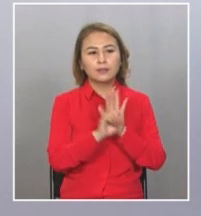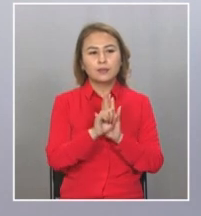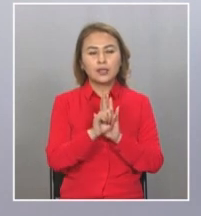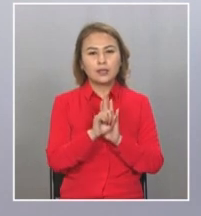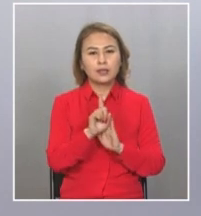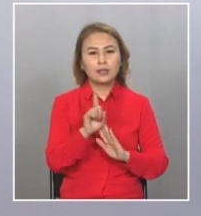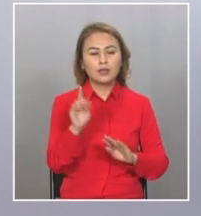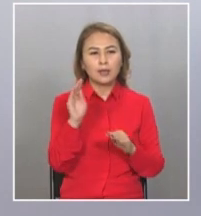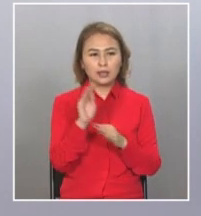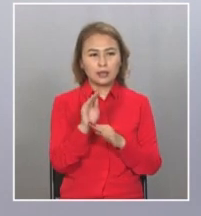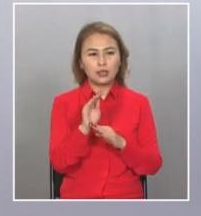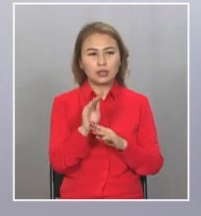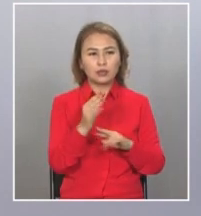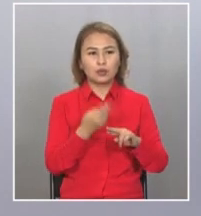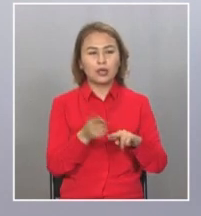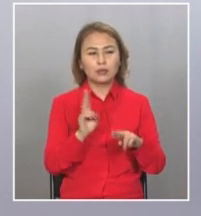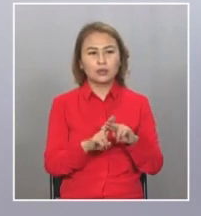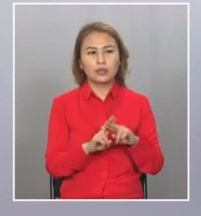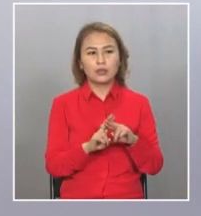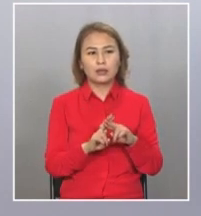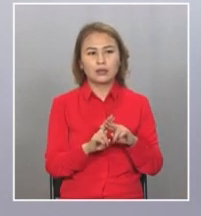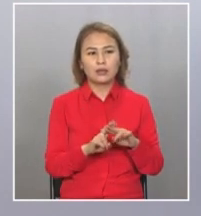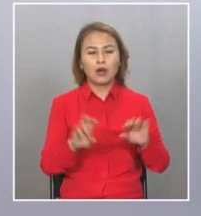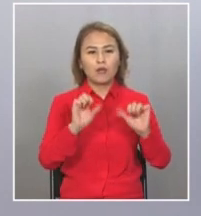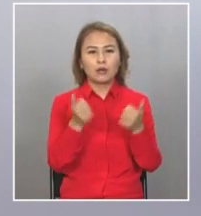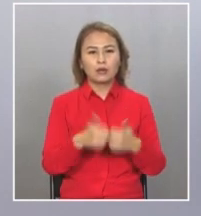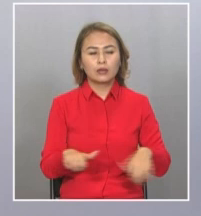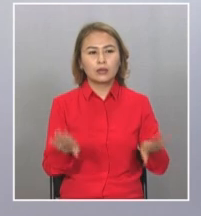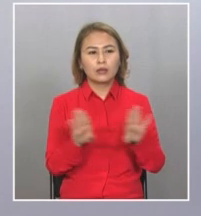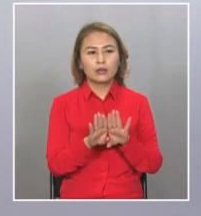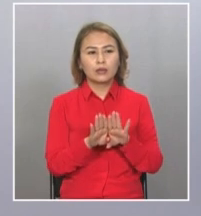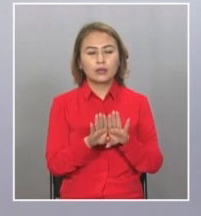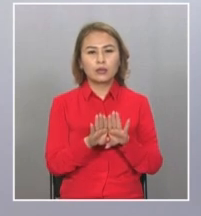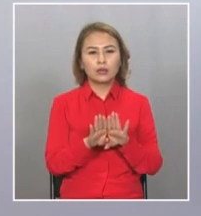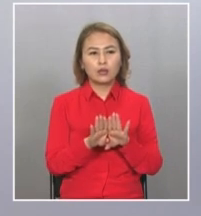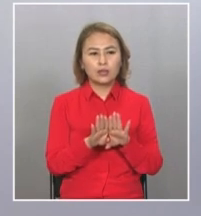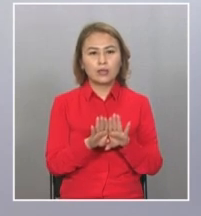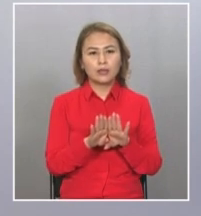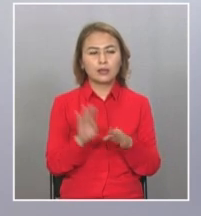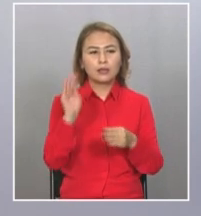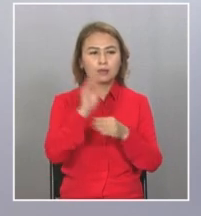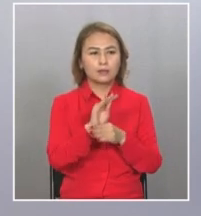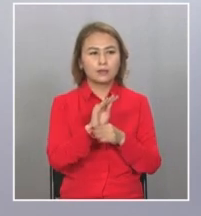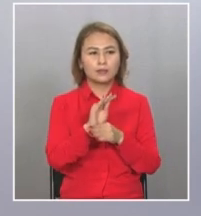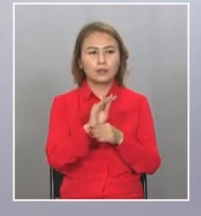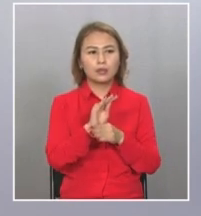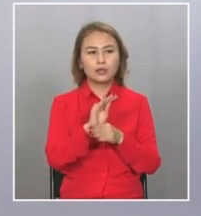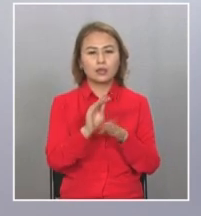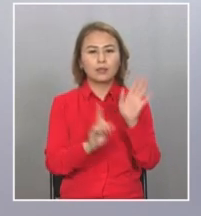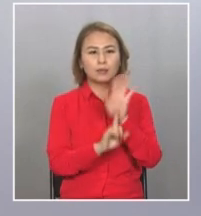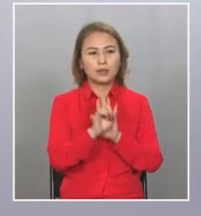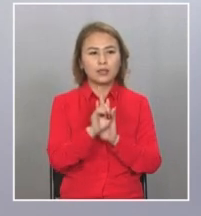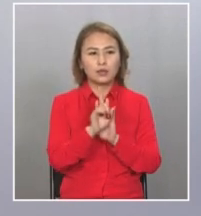үшін формулалар қолданатынбыз. Ал формула дегеніміз, ол ұяшықтағы мәліметпен